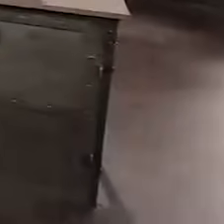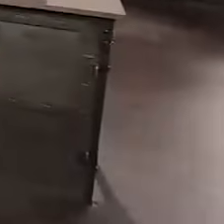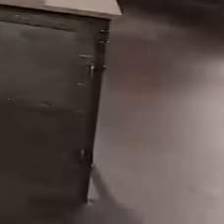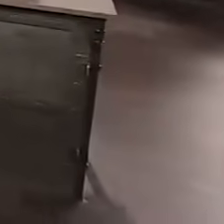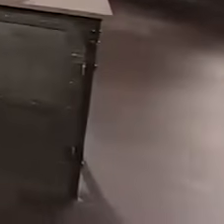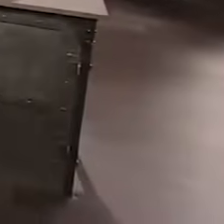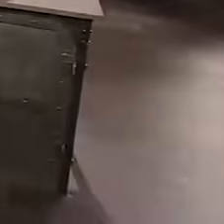계십시오